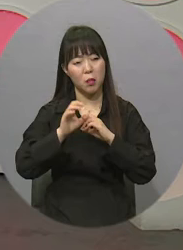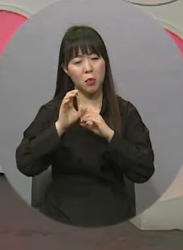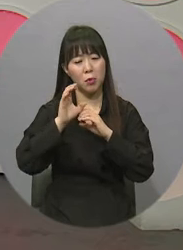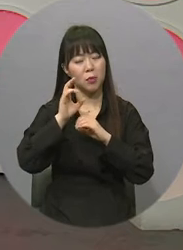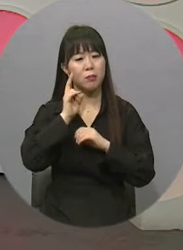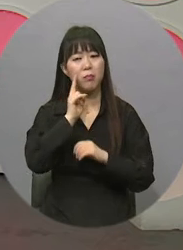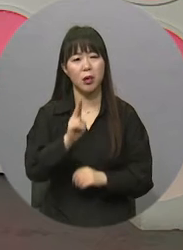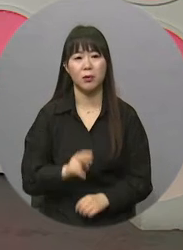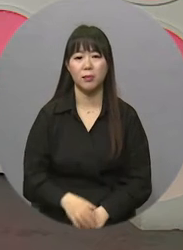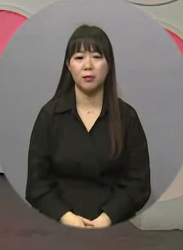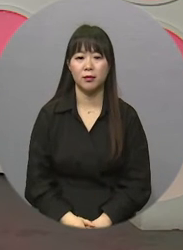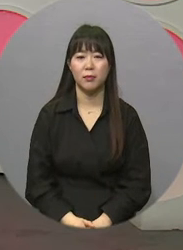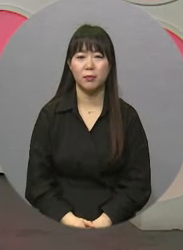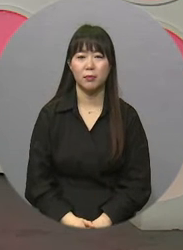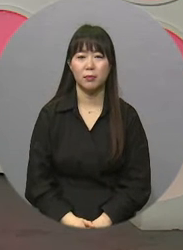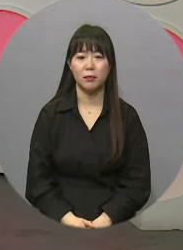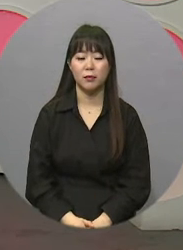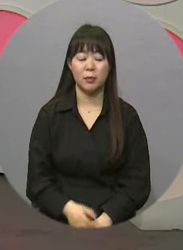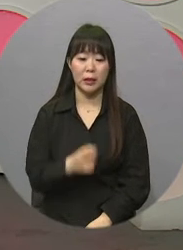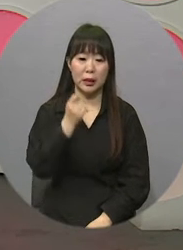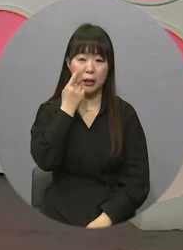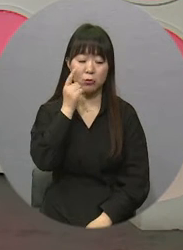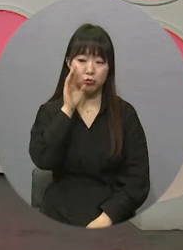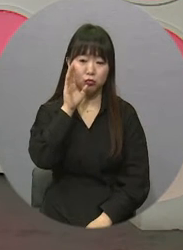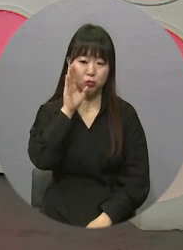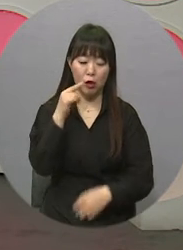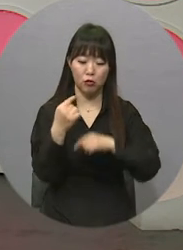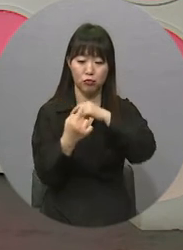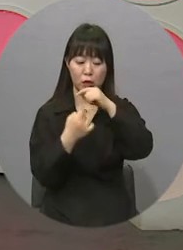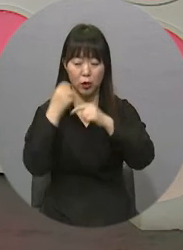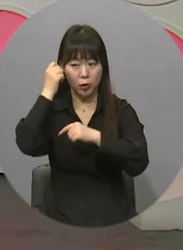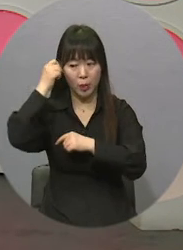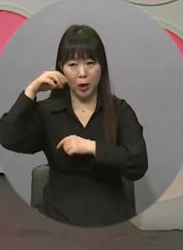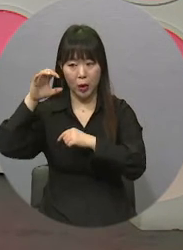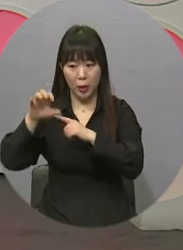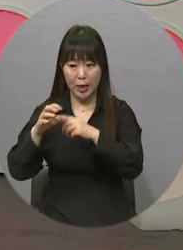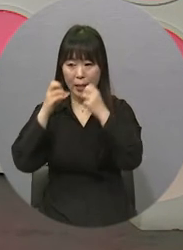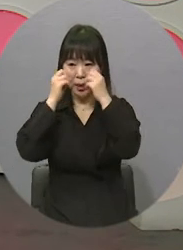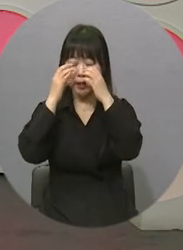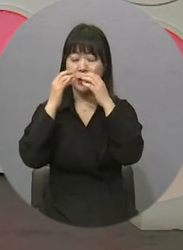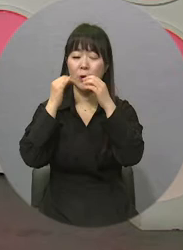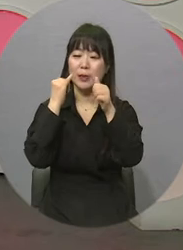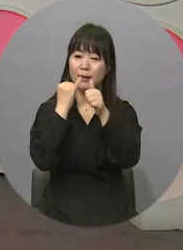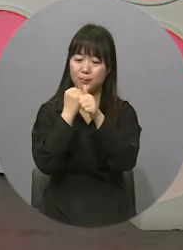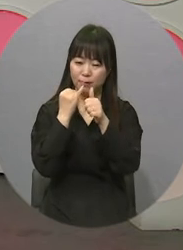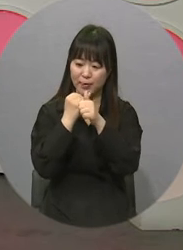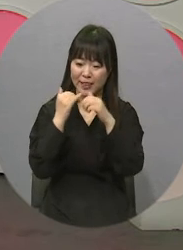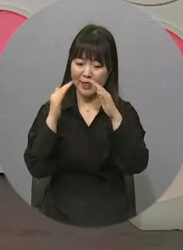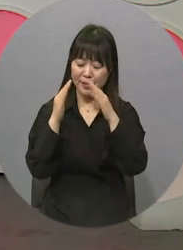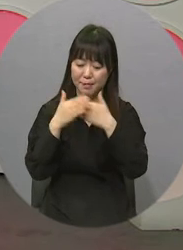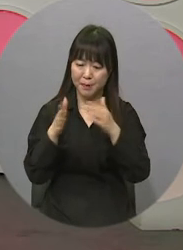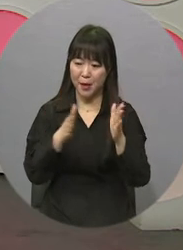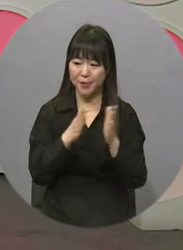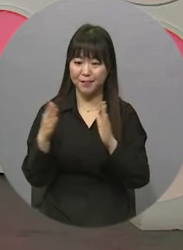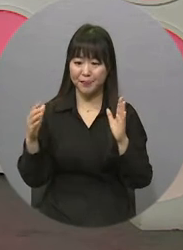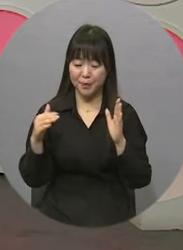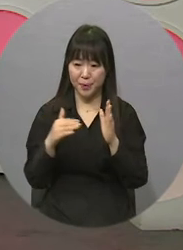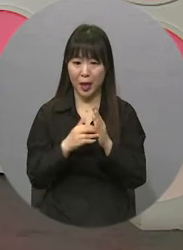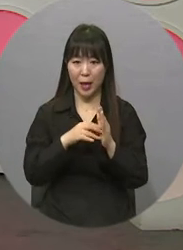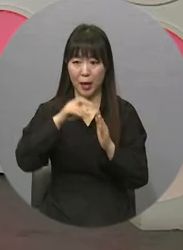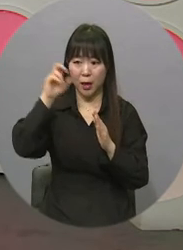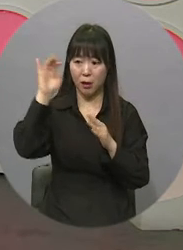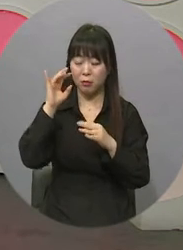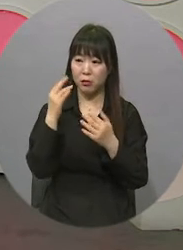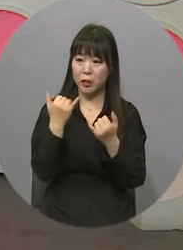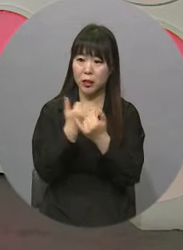더 나빠졌습니다. 한달뒤 운영하는 숙박업소에 신혼집을 차린 우리에게 친척이